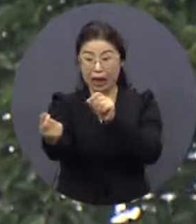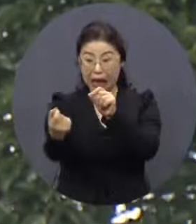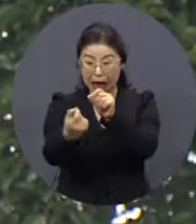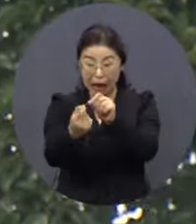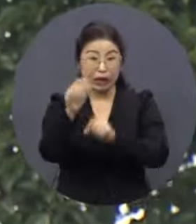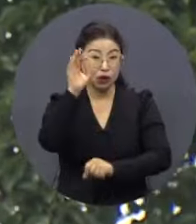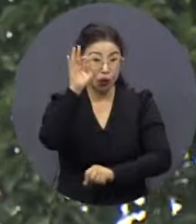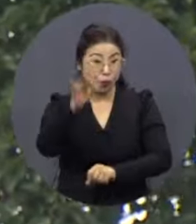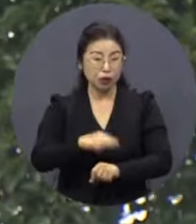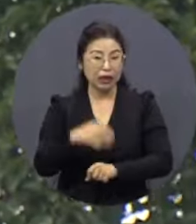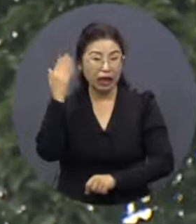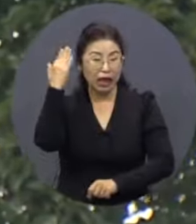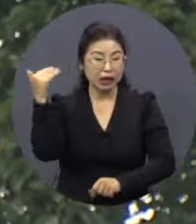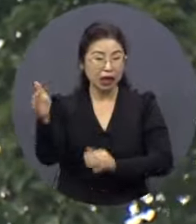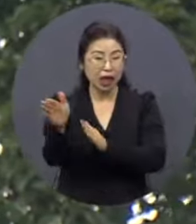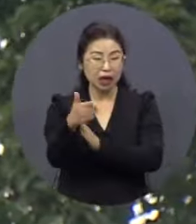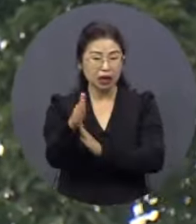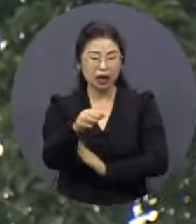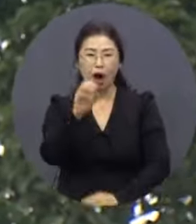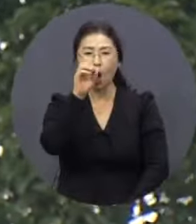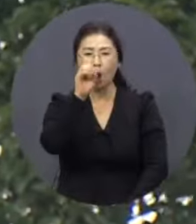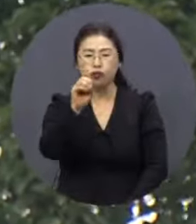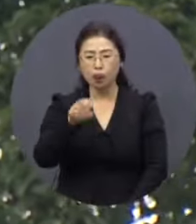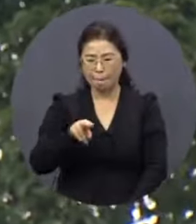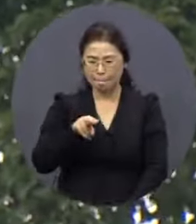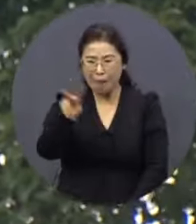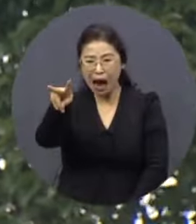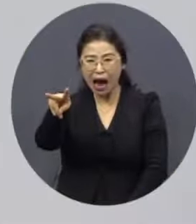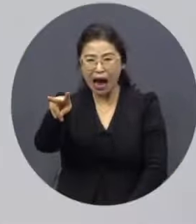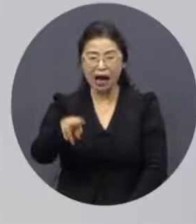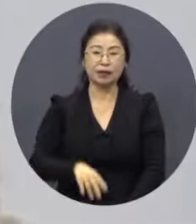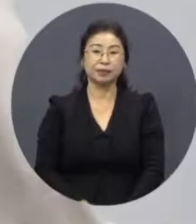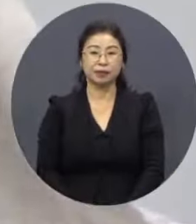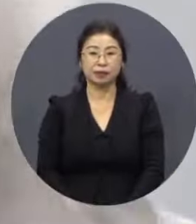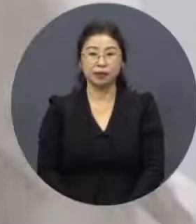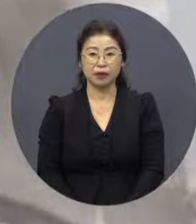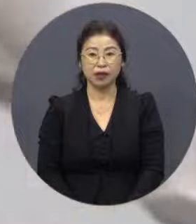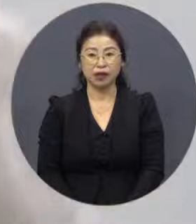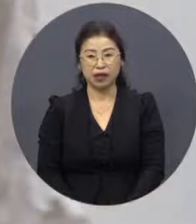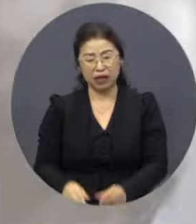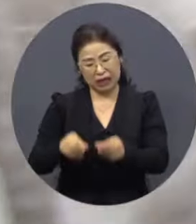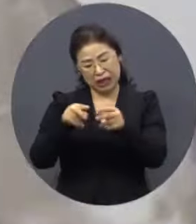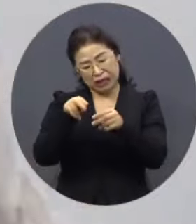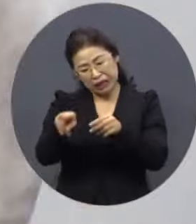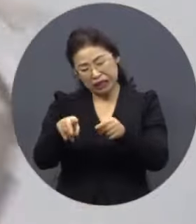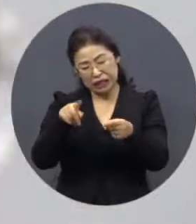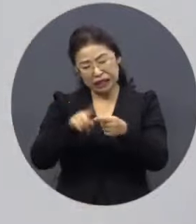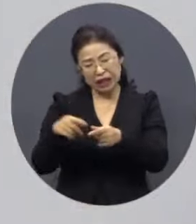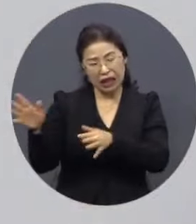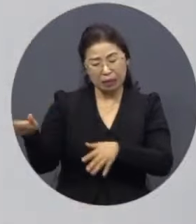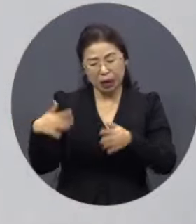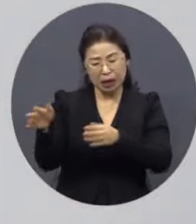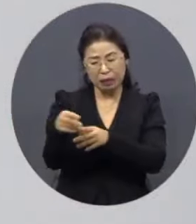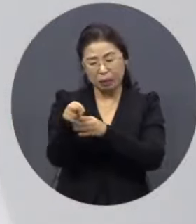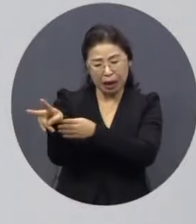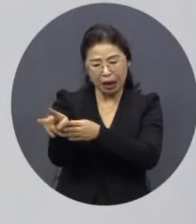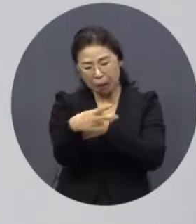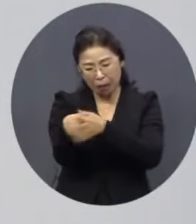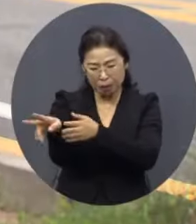다가가 보니 태극기가 구멍이 날 정도로 찢어졌습니다. 끝부분은 실밥이 뜯어져 바람에